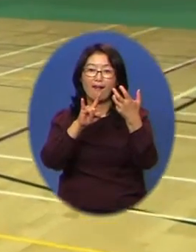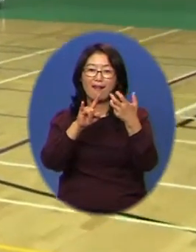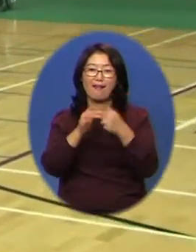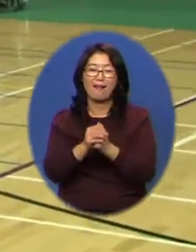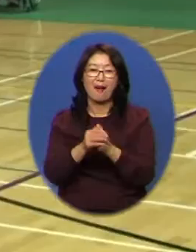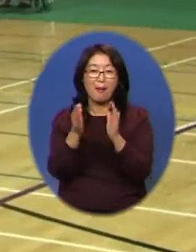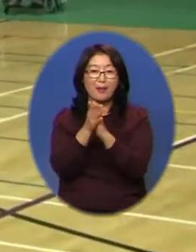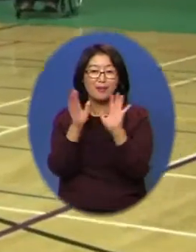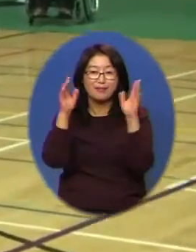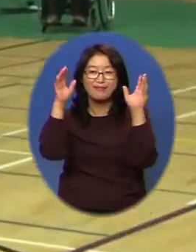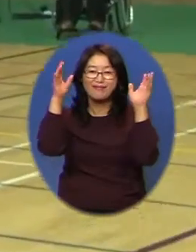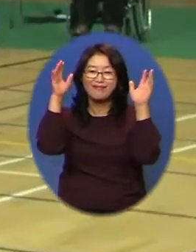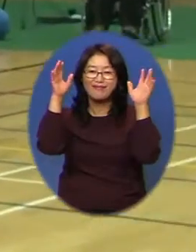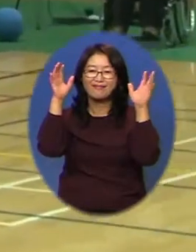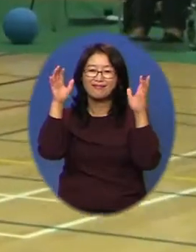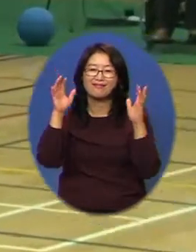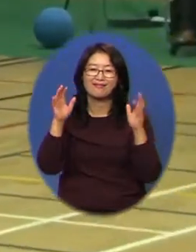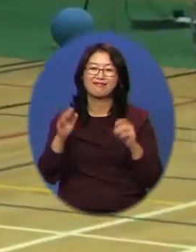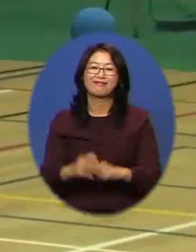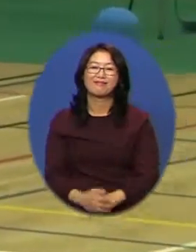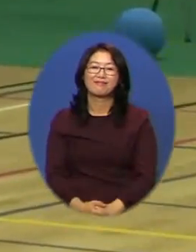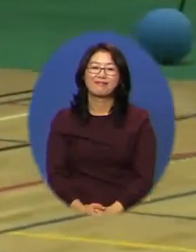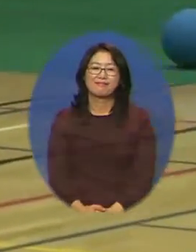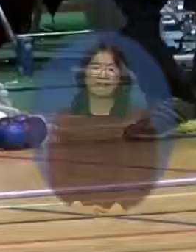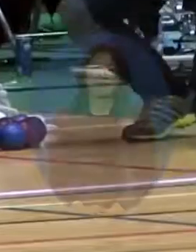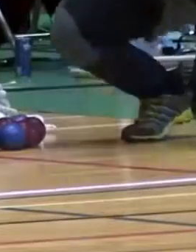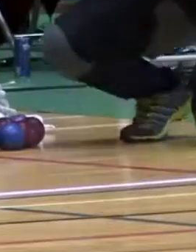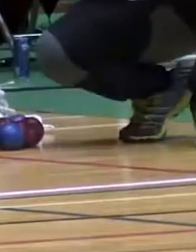힘찬 박수 한번 부탁드리겠습니다.